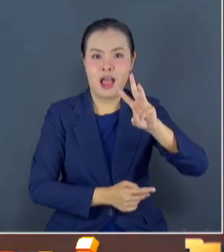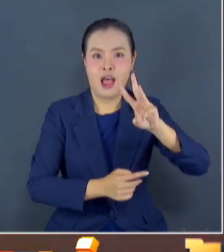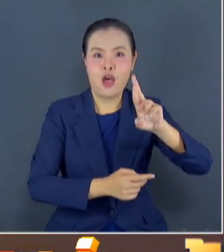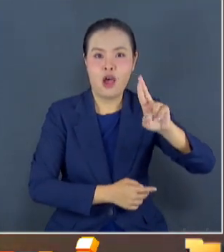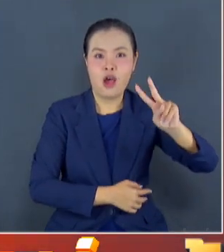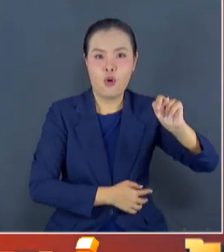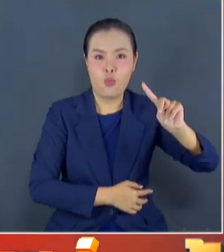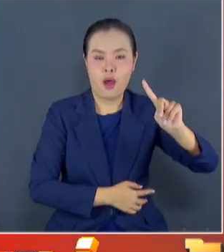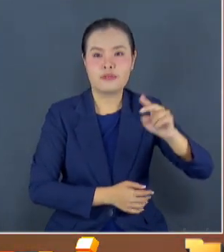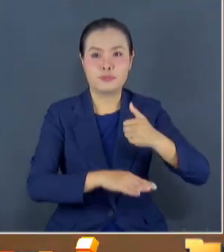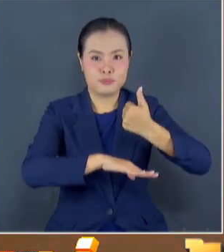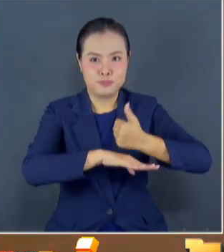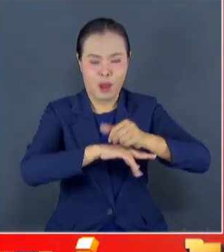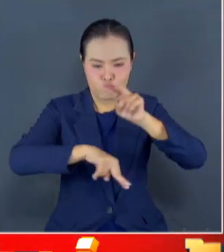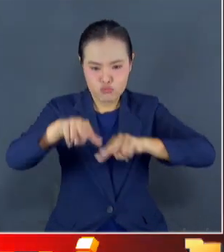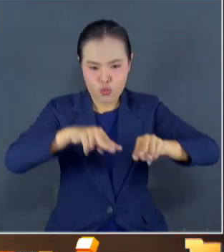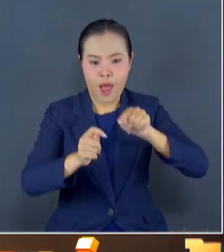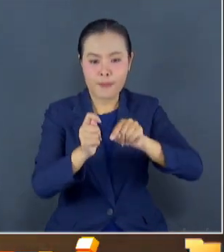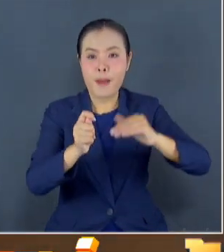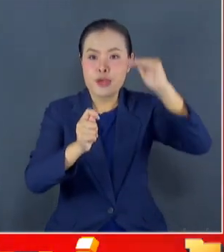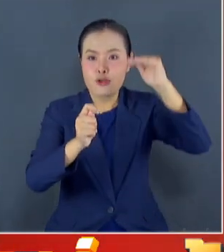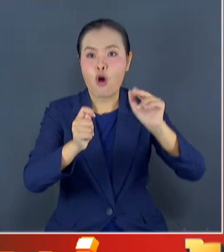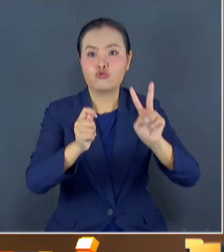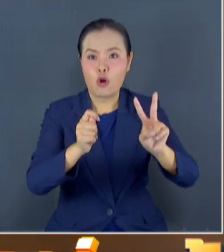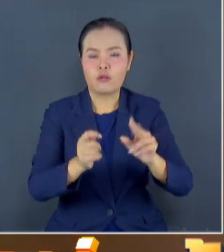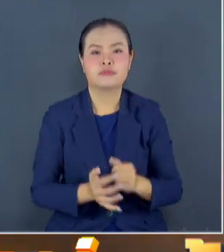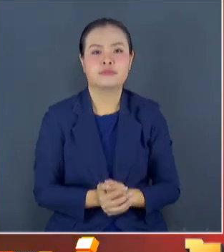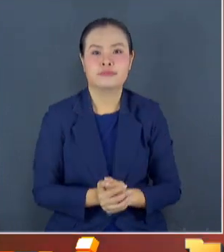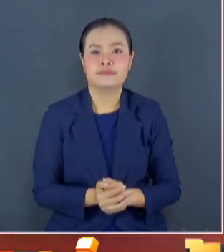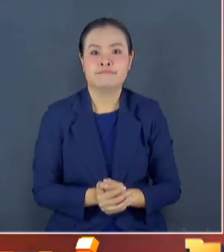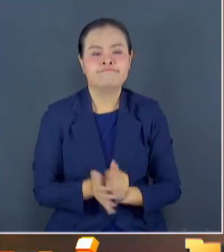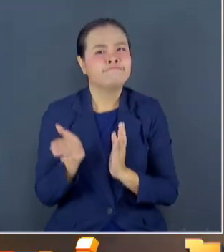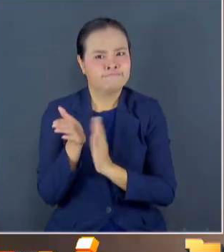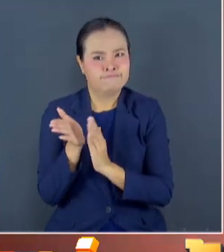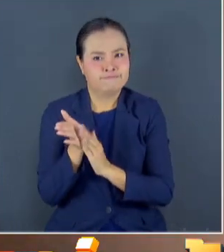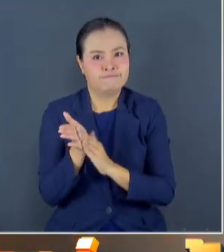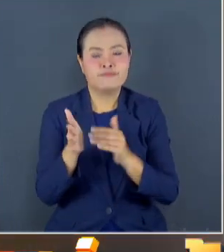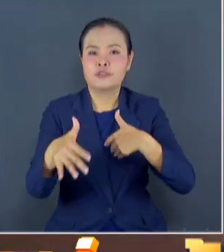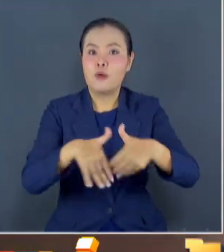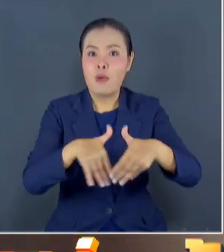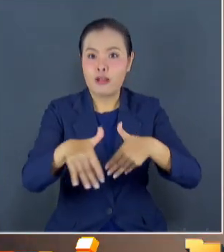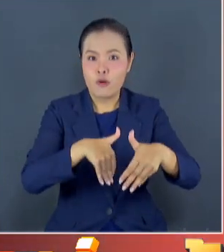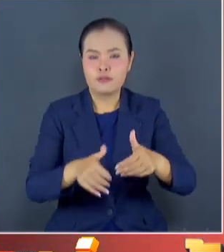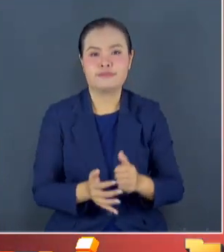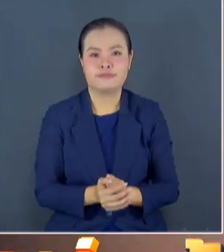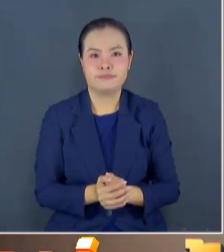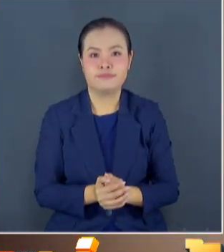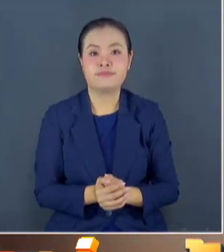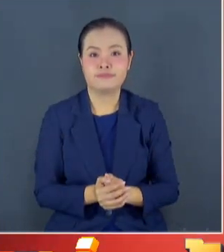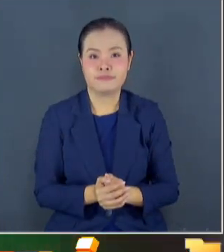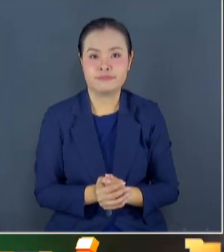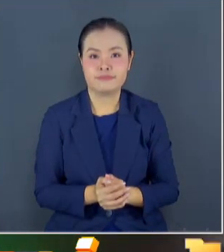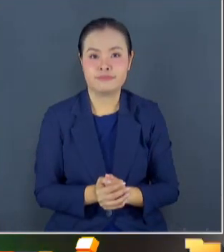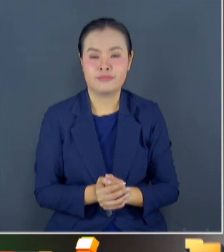เป็นผู้ขับหมู่ป้องกันและปราบปรามสภ.2พี่น้องนะครับซึ่งคลิปนี้ก็ได้รับเสียงชื่นชมจากประชาชนเป็นอย่างมากนะฮะแต่ว่า